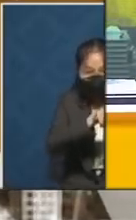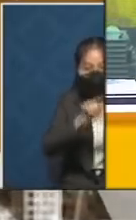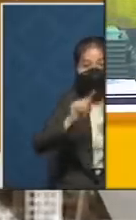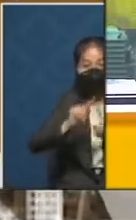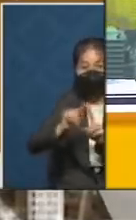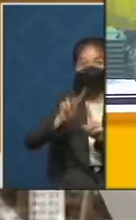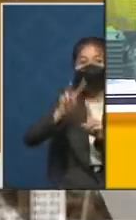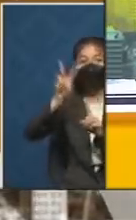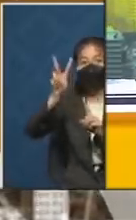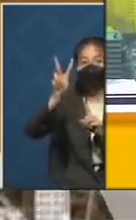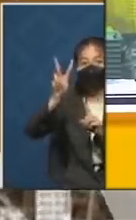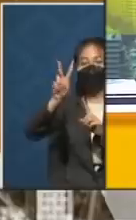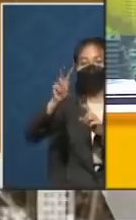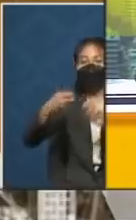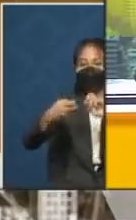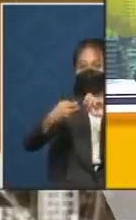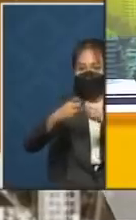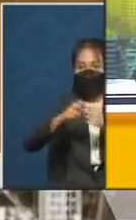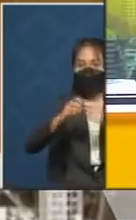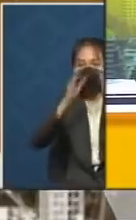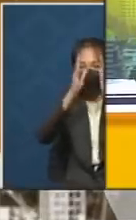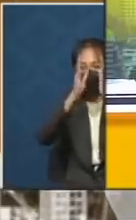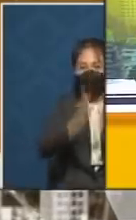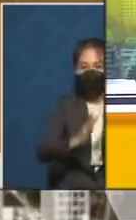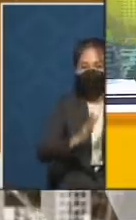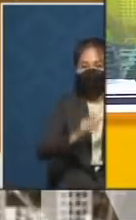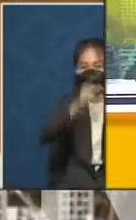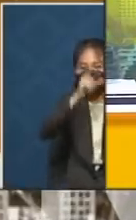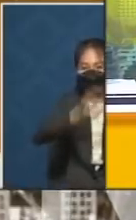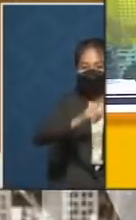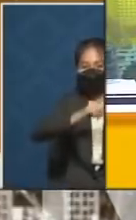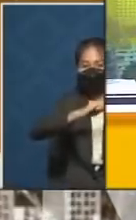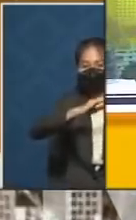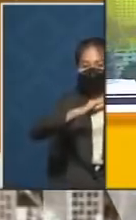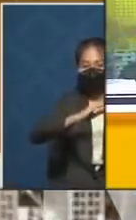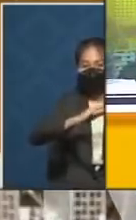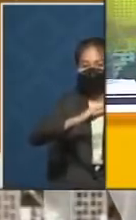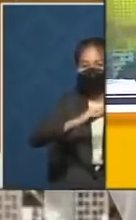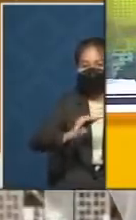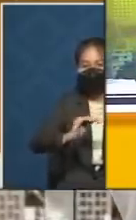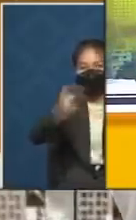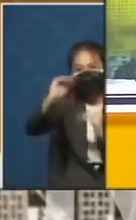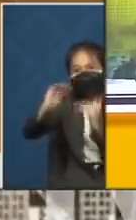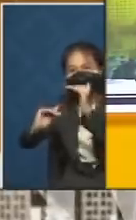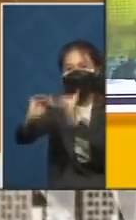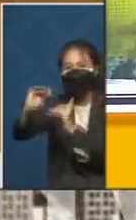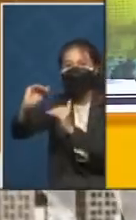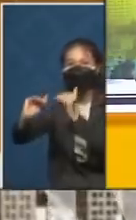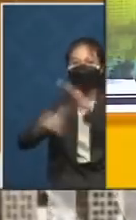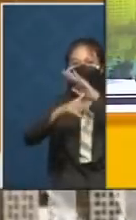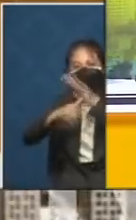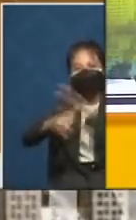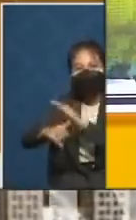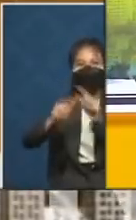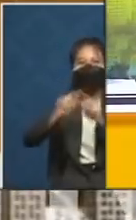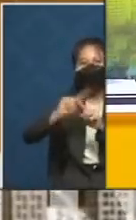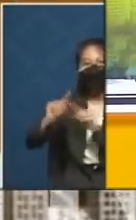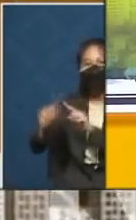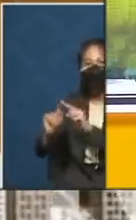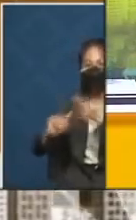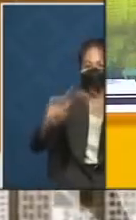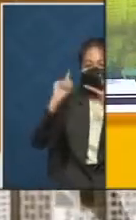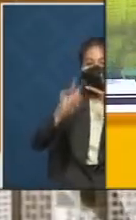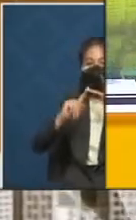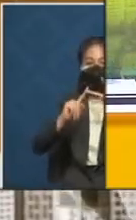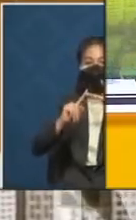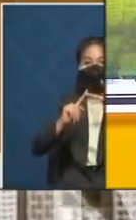าชื่อกันแต่คนที่ยกร่างเนี่ยประชาชนไม่ได้ยกร่างด้วยหรอกก็จะมีคุณปิยบุตรและทีมงานนั่นแหละยกร่างอันนี้พูดความจริงกันนะ